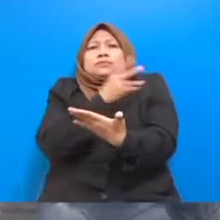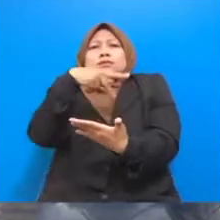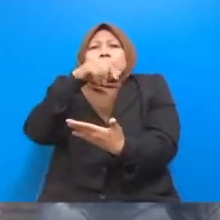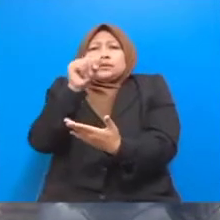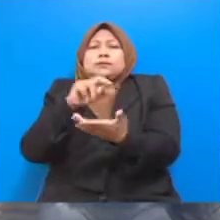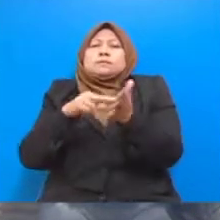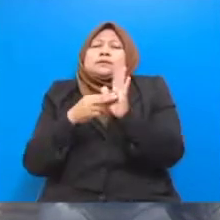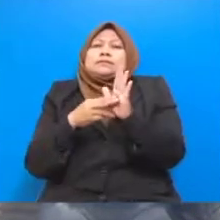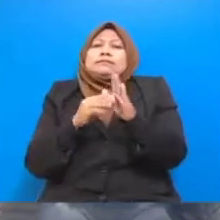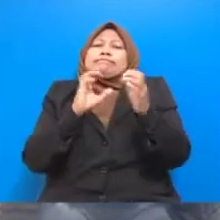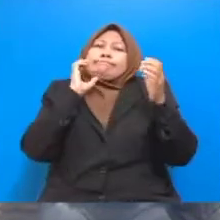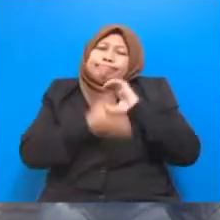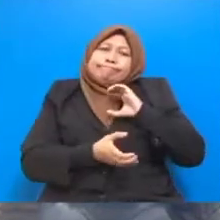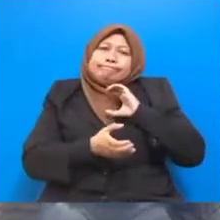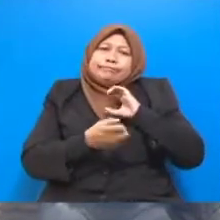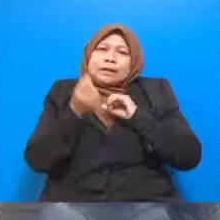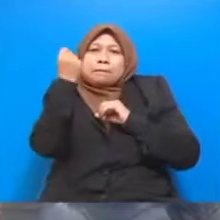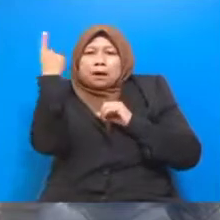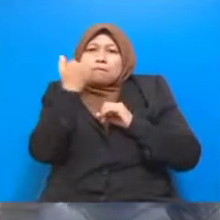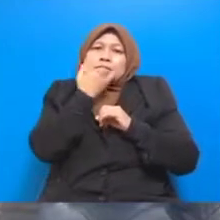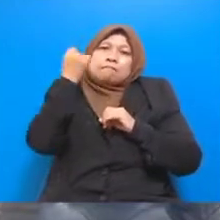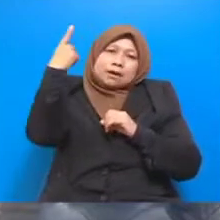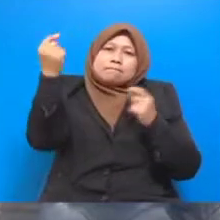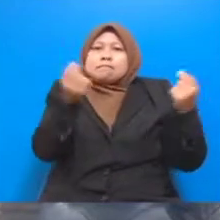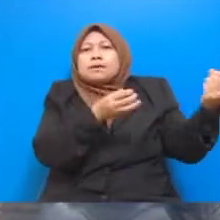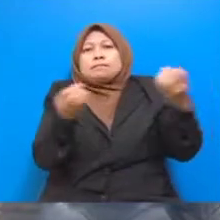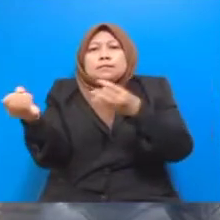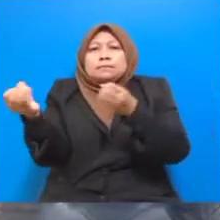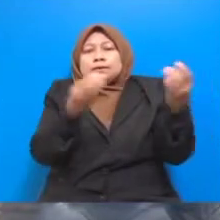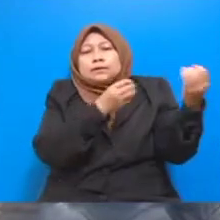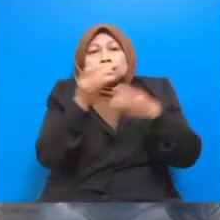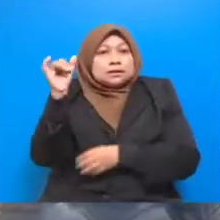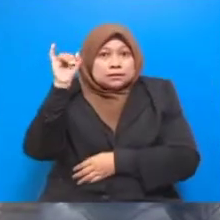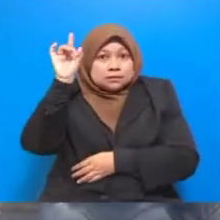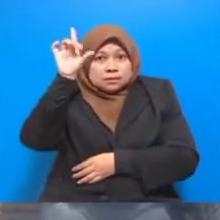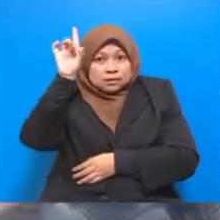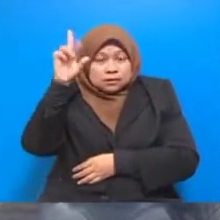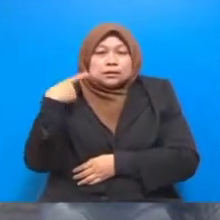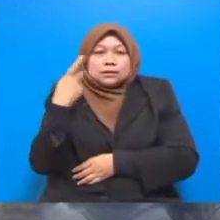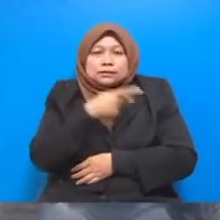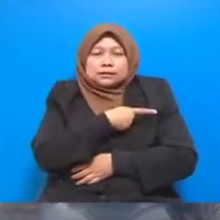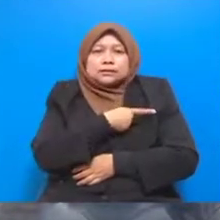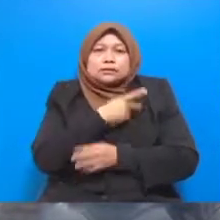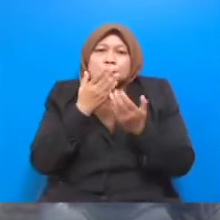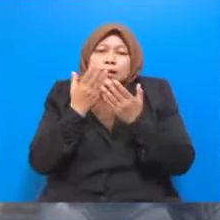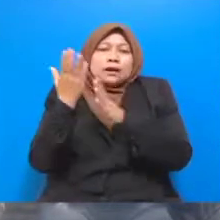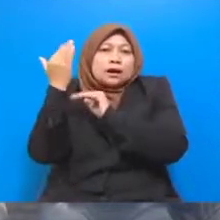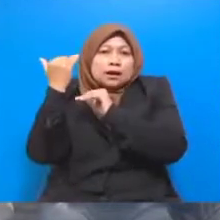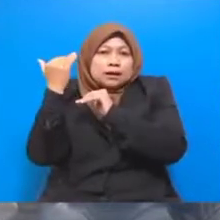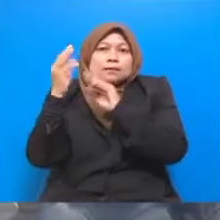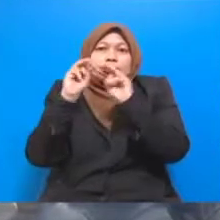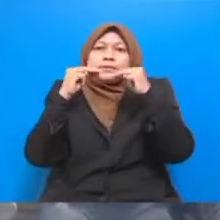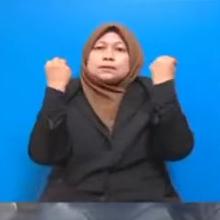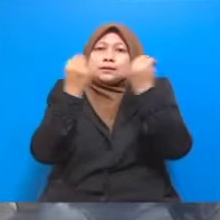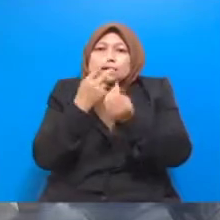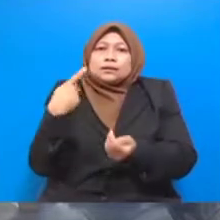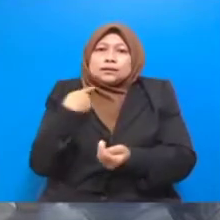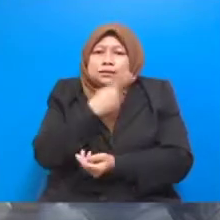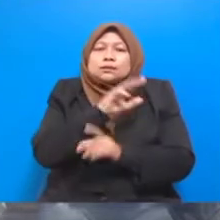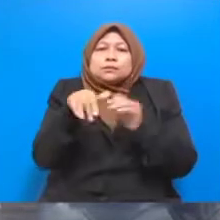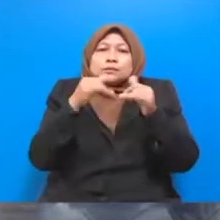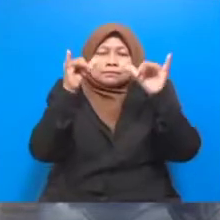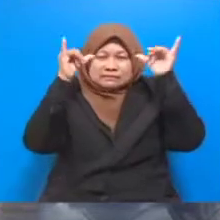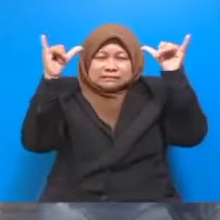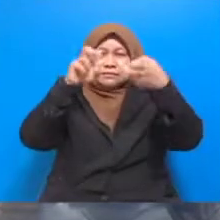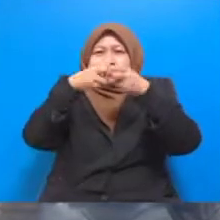pipi ada perselisihan keluarga jadi kita mengharapkan insyaallah masyarakat kita tepat sama-sama kita membantu supaya isu-isu